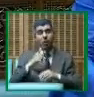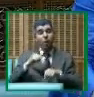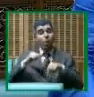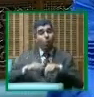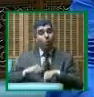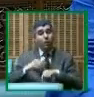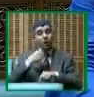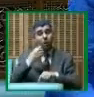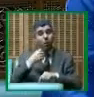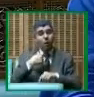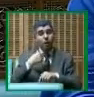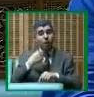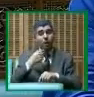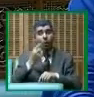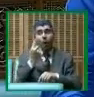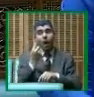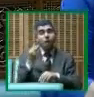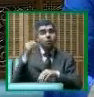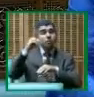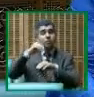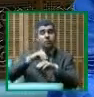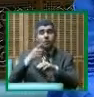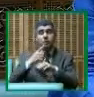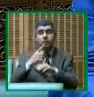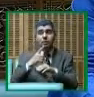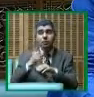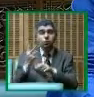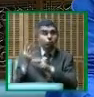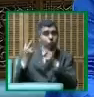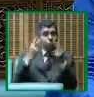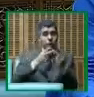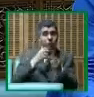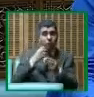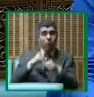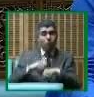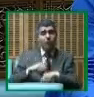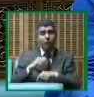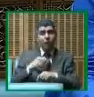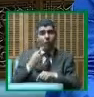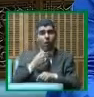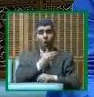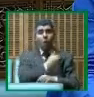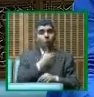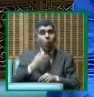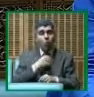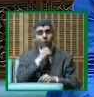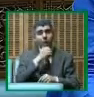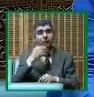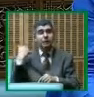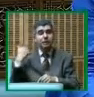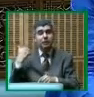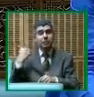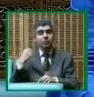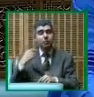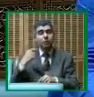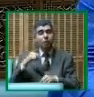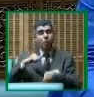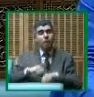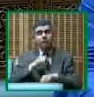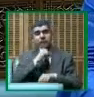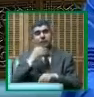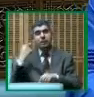احنا لا نرقى للمزايدات، ولكن انا كنقول للأسف هذه الوزارة هذه كي جات له كنطبقت غير